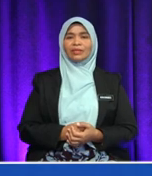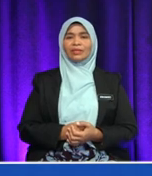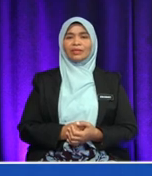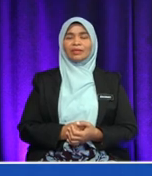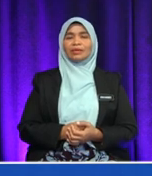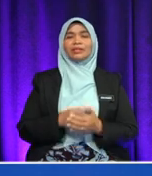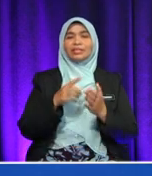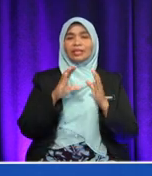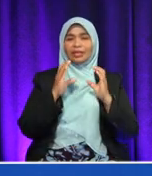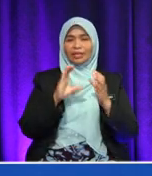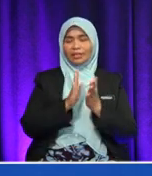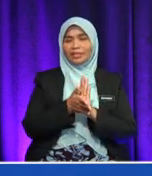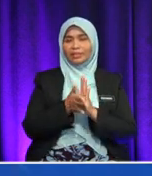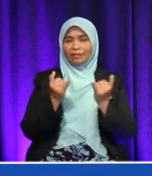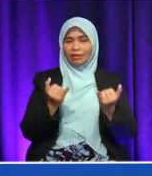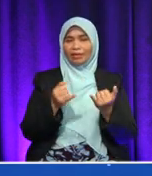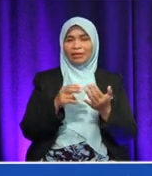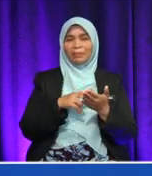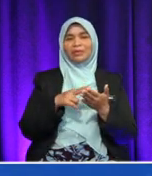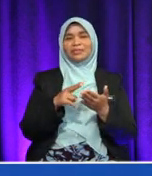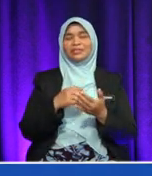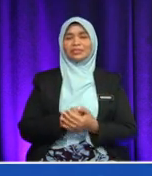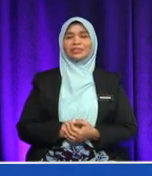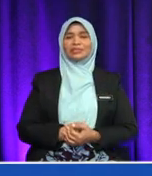istikharah dan juga masuk dia